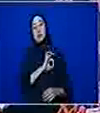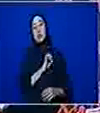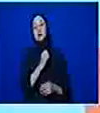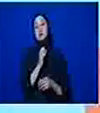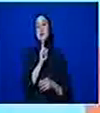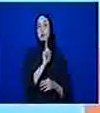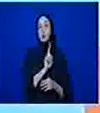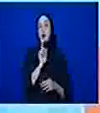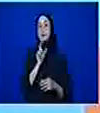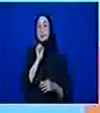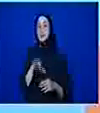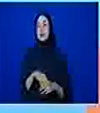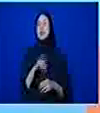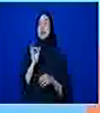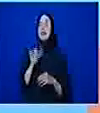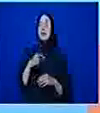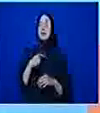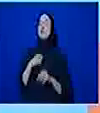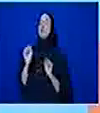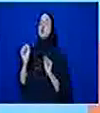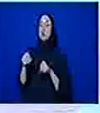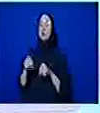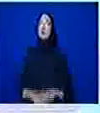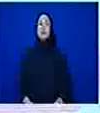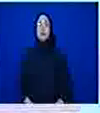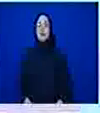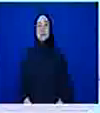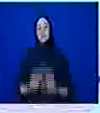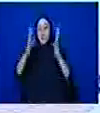Iyalah, saya setuju saja. Oke, baik. Boleh tepuk tangan dulu?